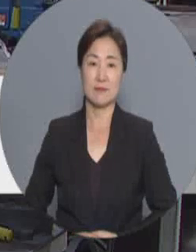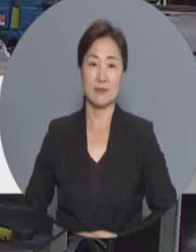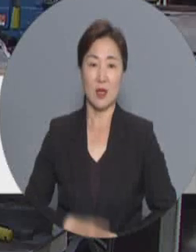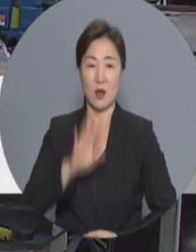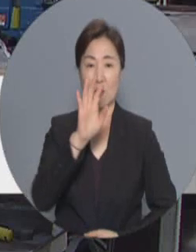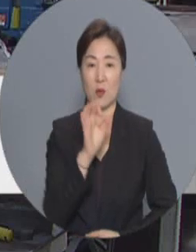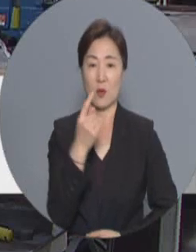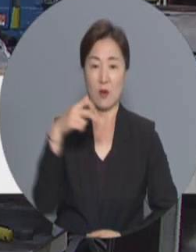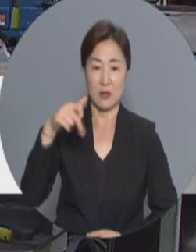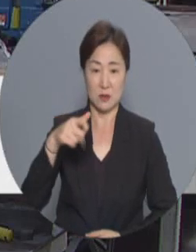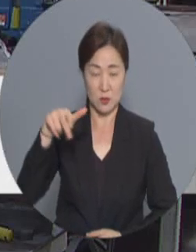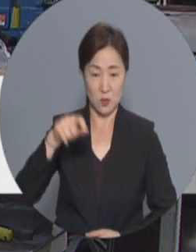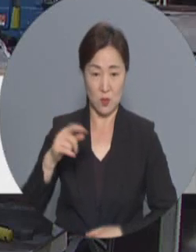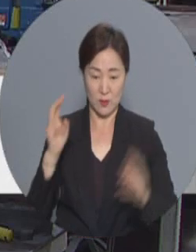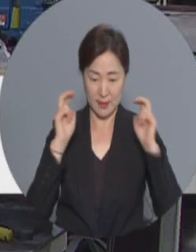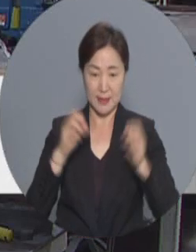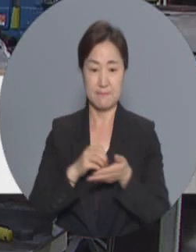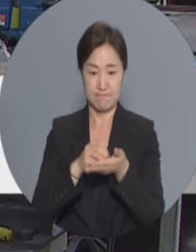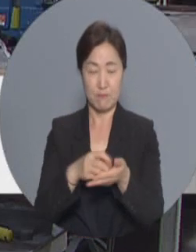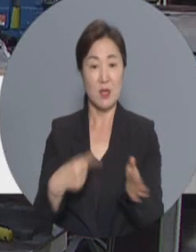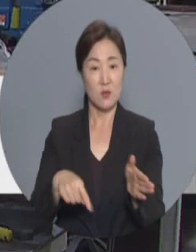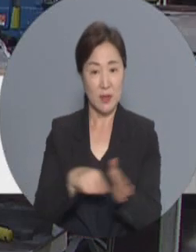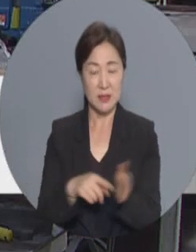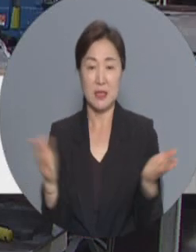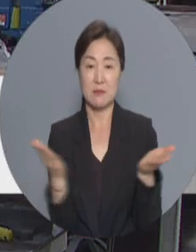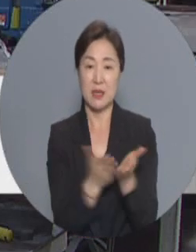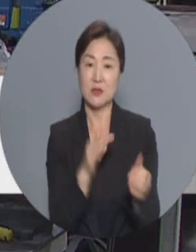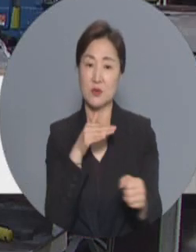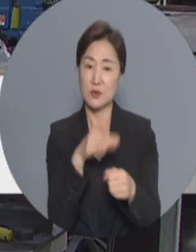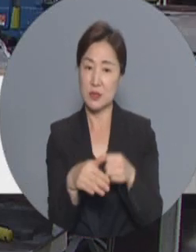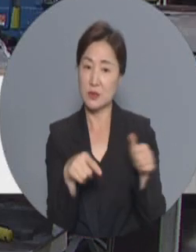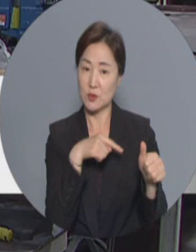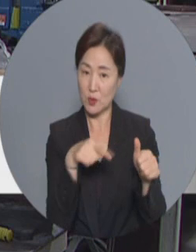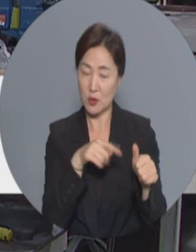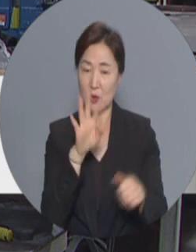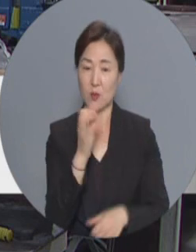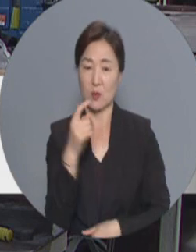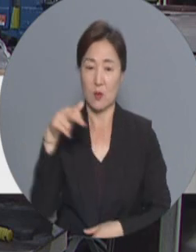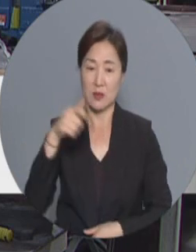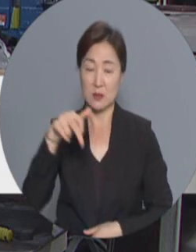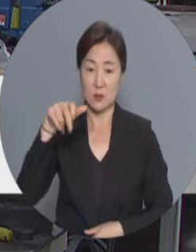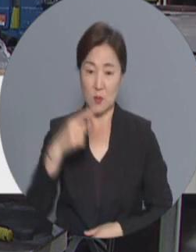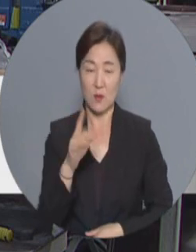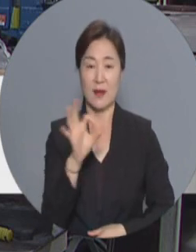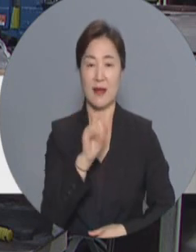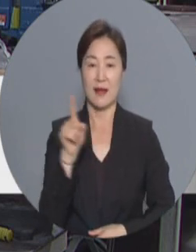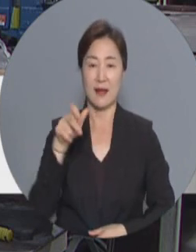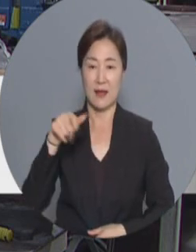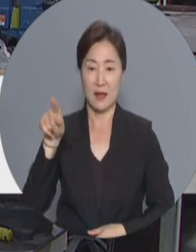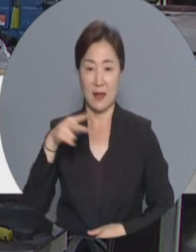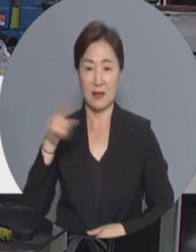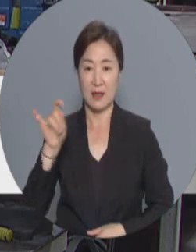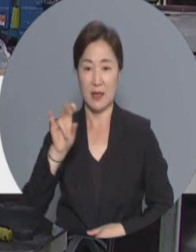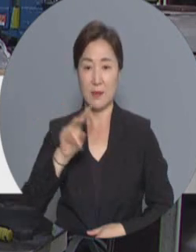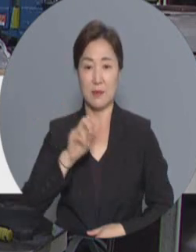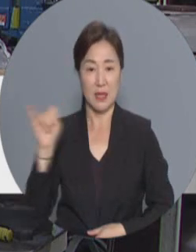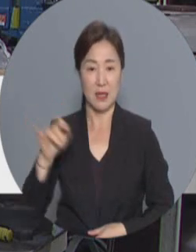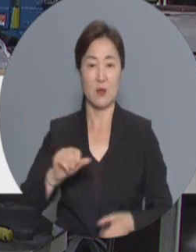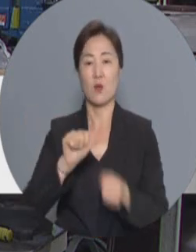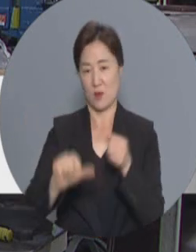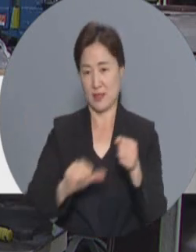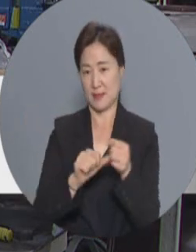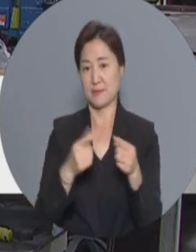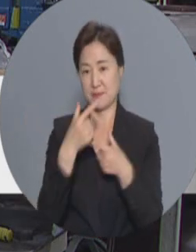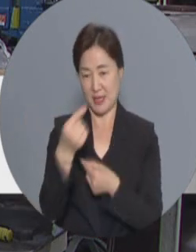포스코 그룹사 취업을 위한 맞춤형 교육 과정인 광양시의 포스코 아카데미가 올해로 5년째를 맞고 있습니다.